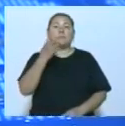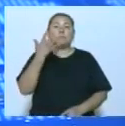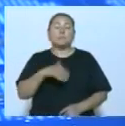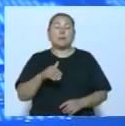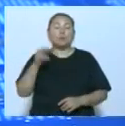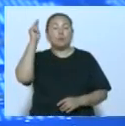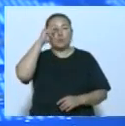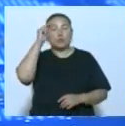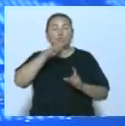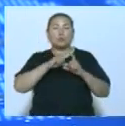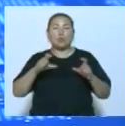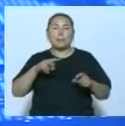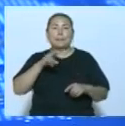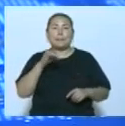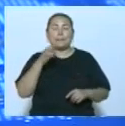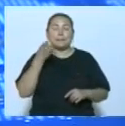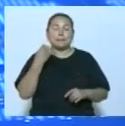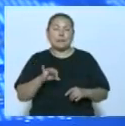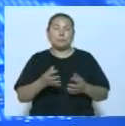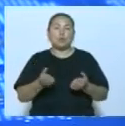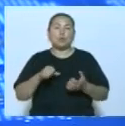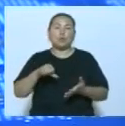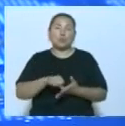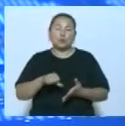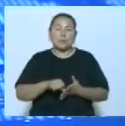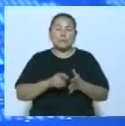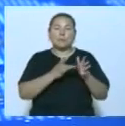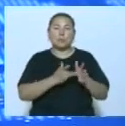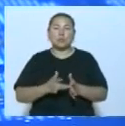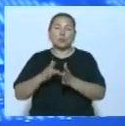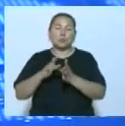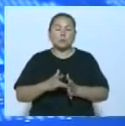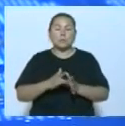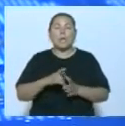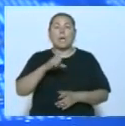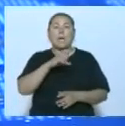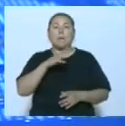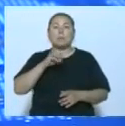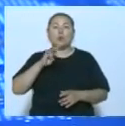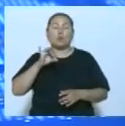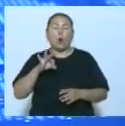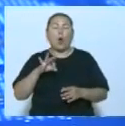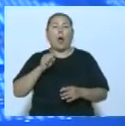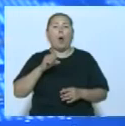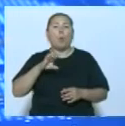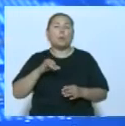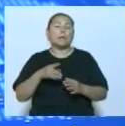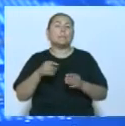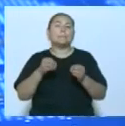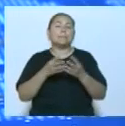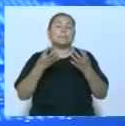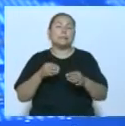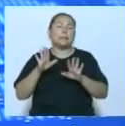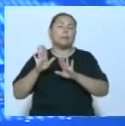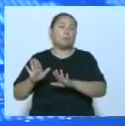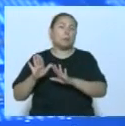250 учащихся школы и лицея села Акшукур приняли участие в экскурсии в этноаул. Они провели там 10 дней и расширили кругозор